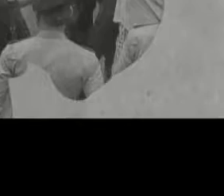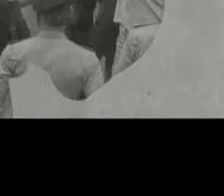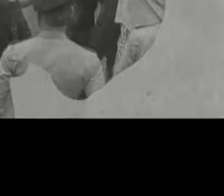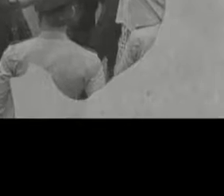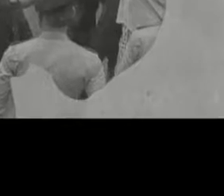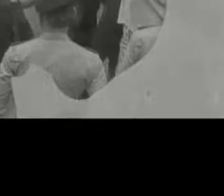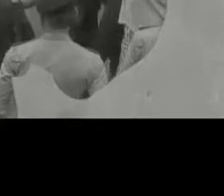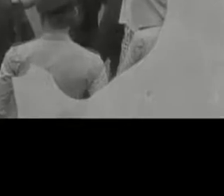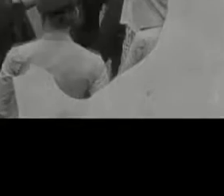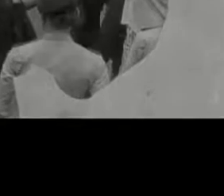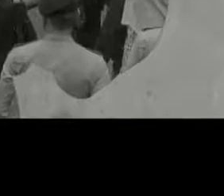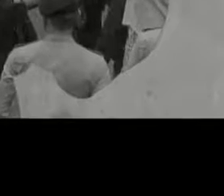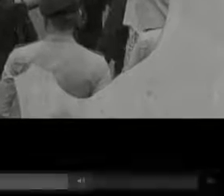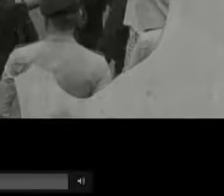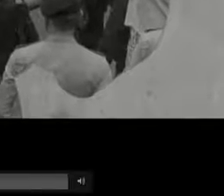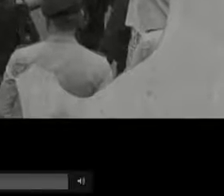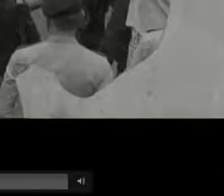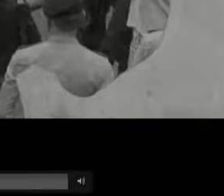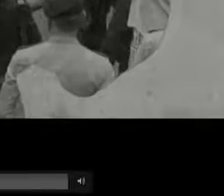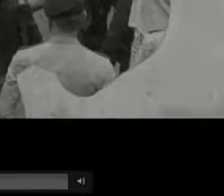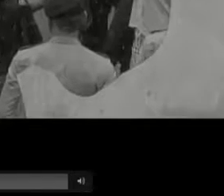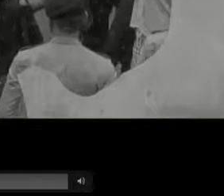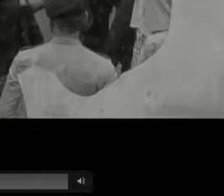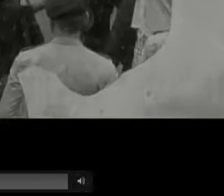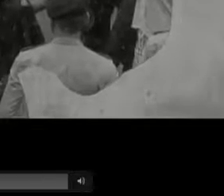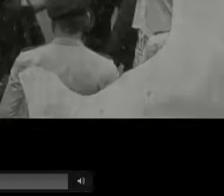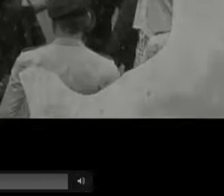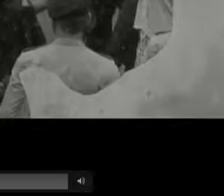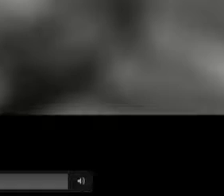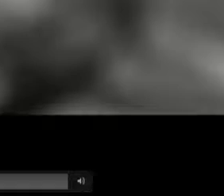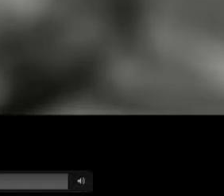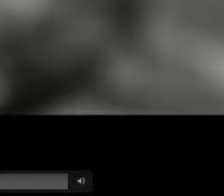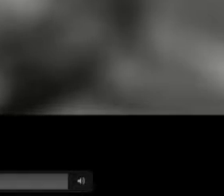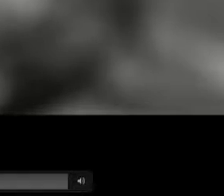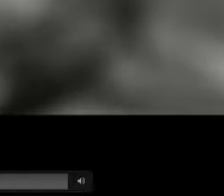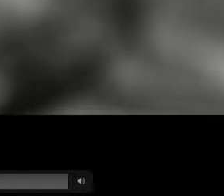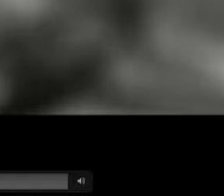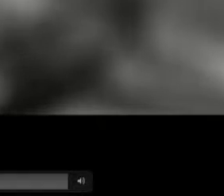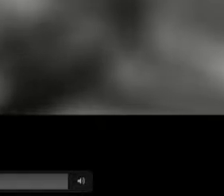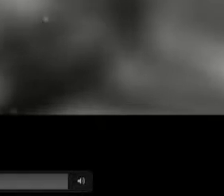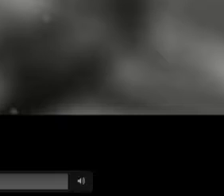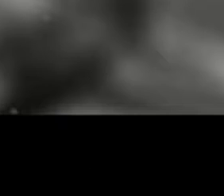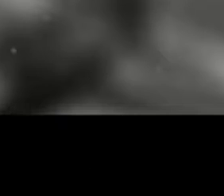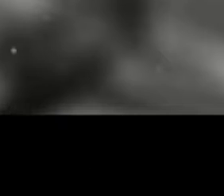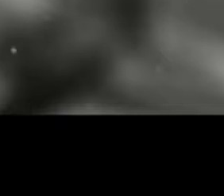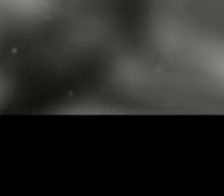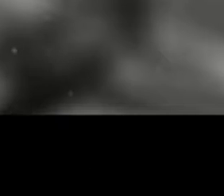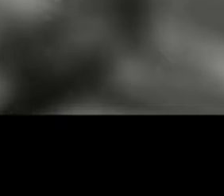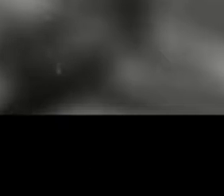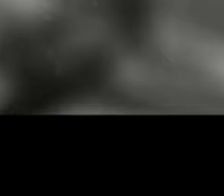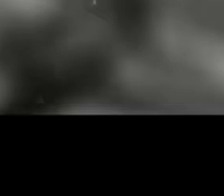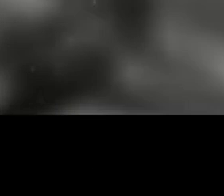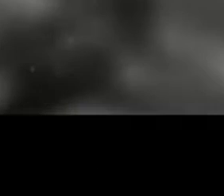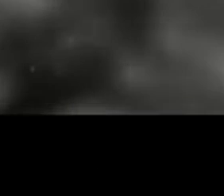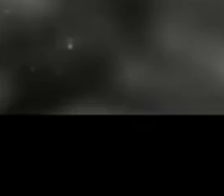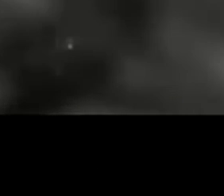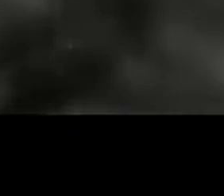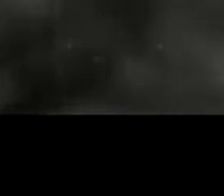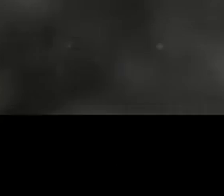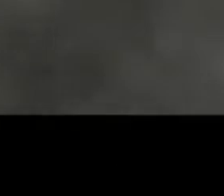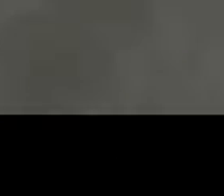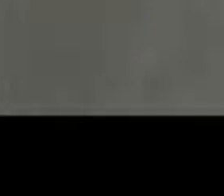Asal kalian tidak membawa ego, bergerombol di sana-sini, berhaha-hihi, mengabaikan yang diatur.